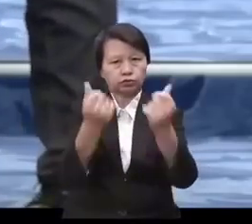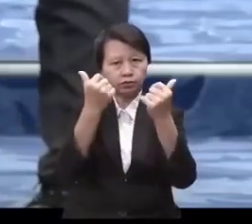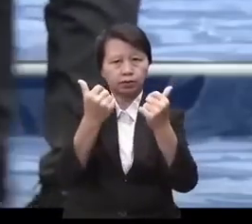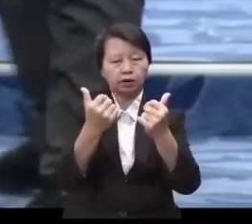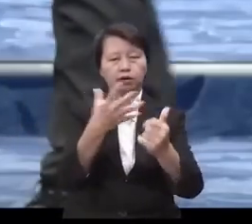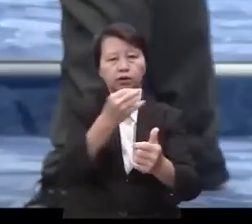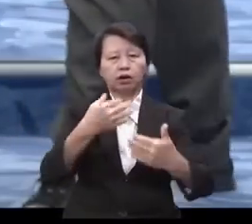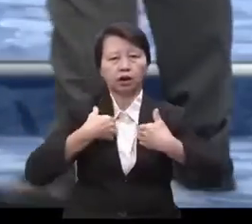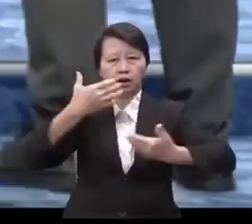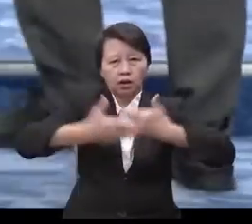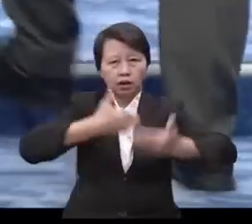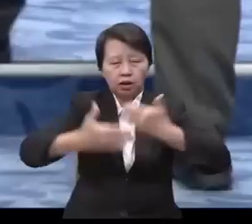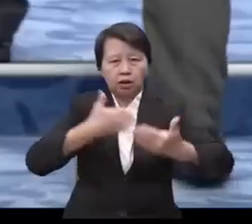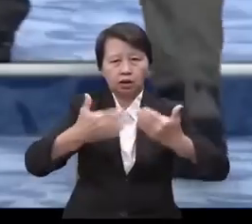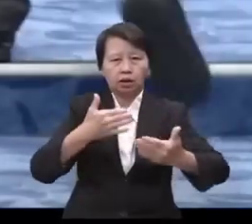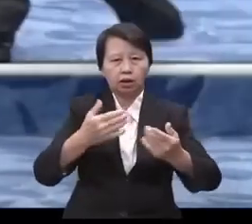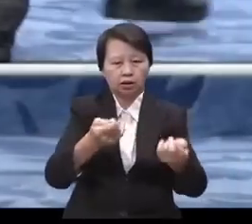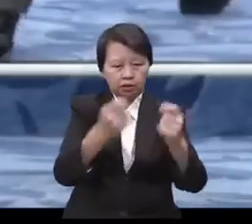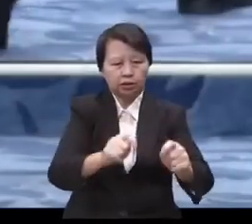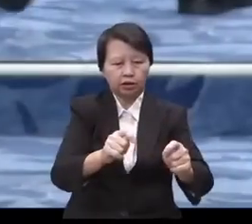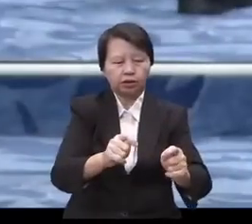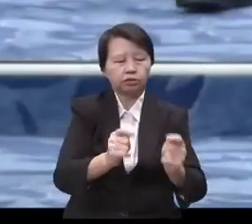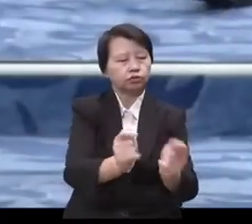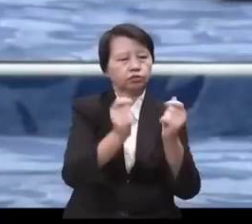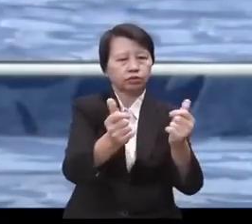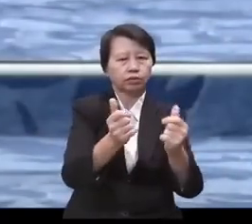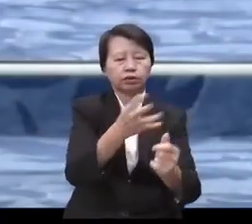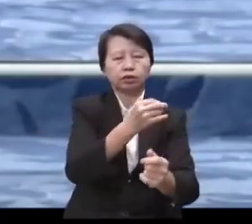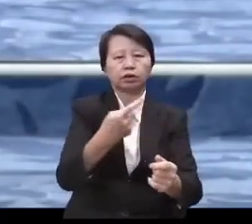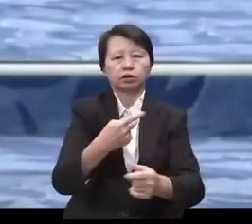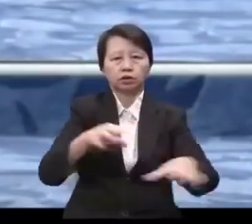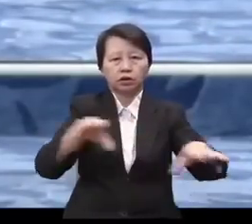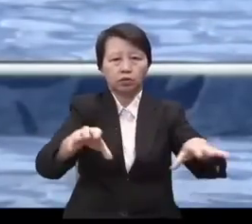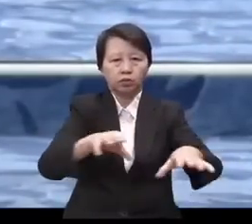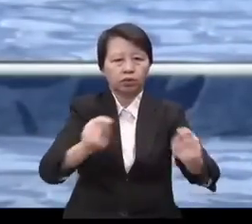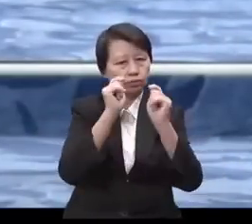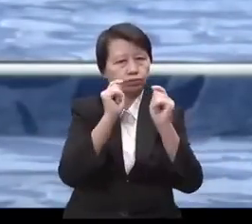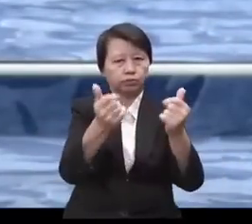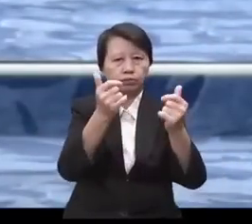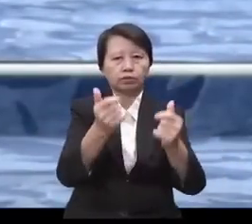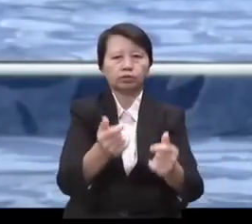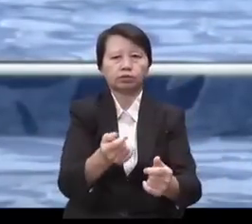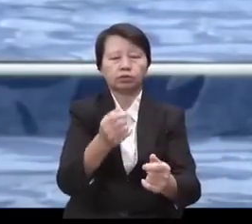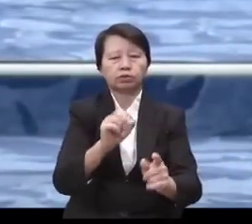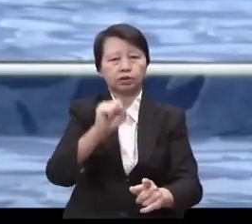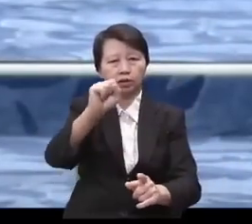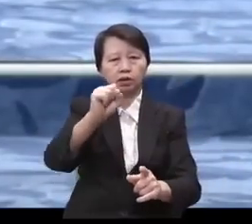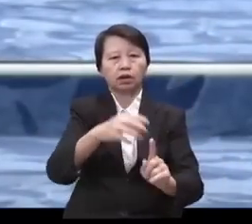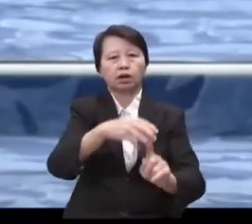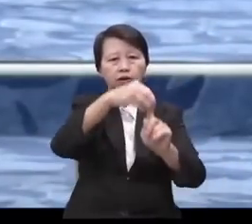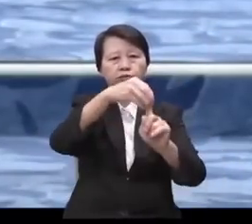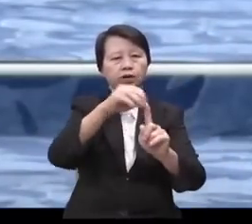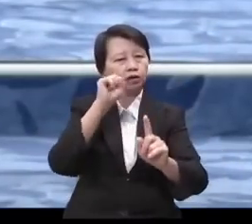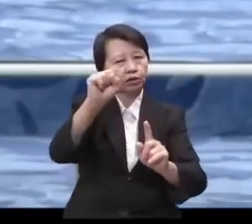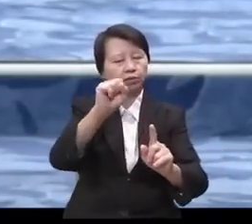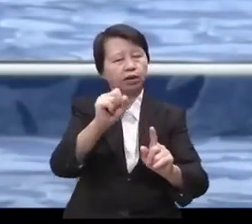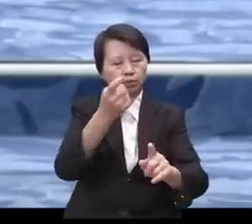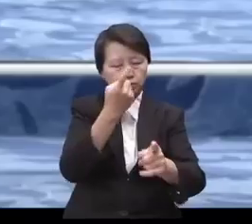proses pre-queue tender, maka kita lakukan fast track terutama di kawasan Sabah.